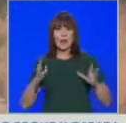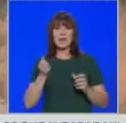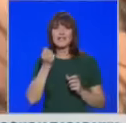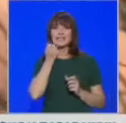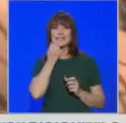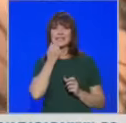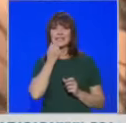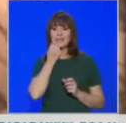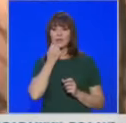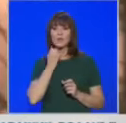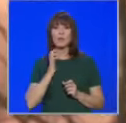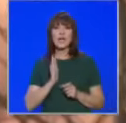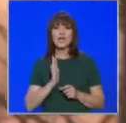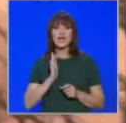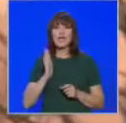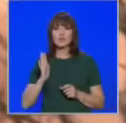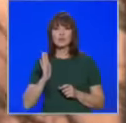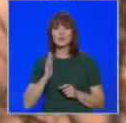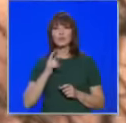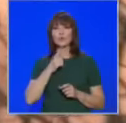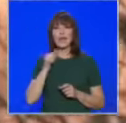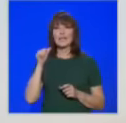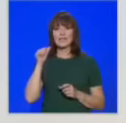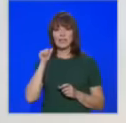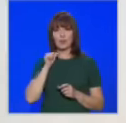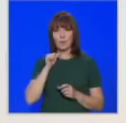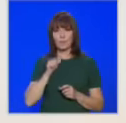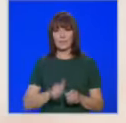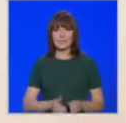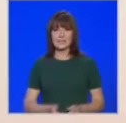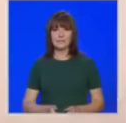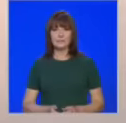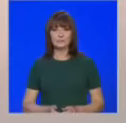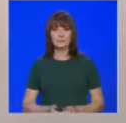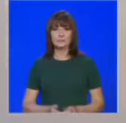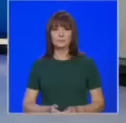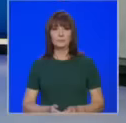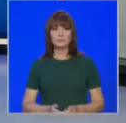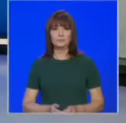в село източно от Александрополис.